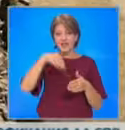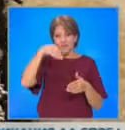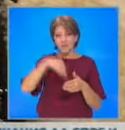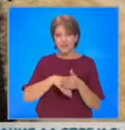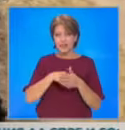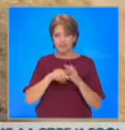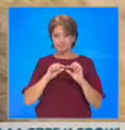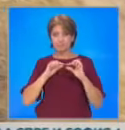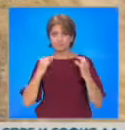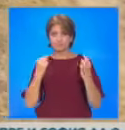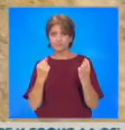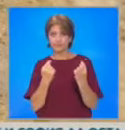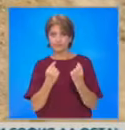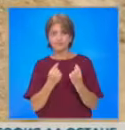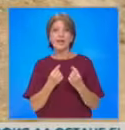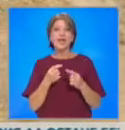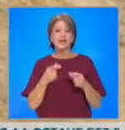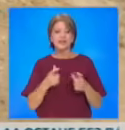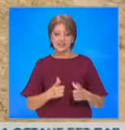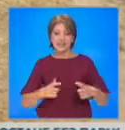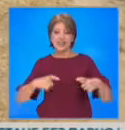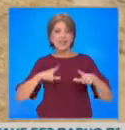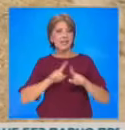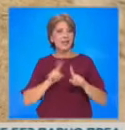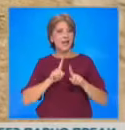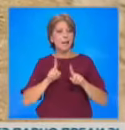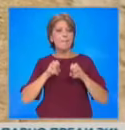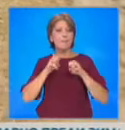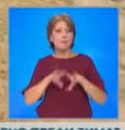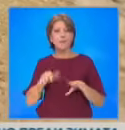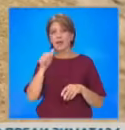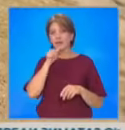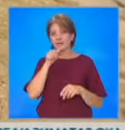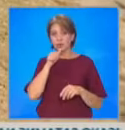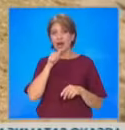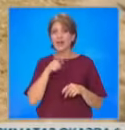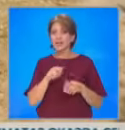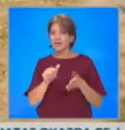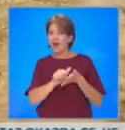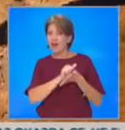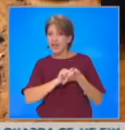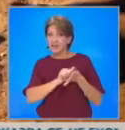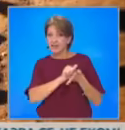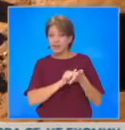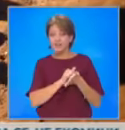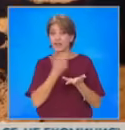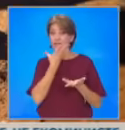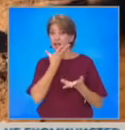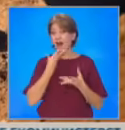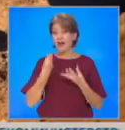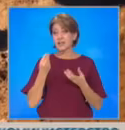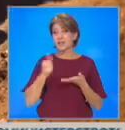глината ангобата и съда да не пропуска вода. И освен това, с това излъскване, той става много хубав,